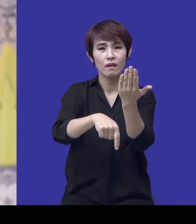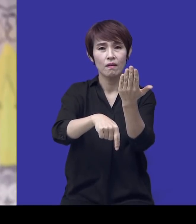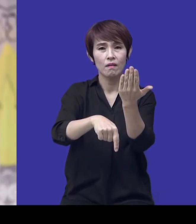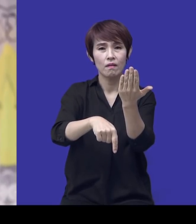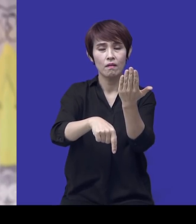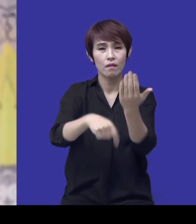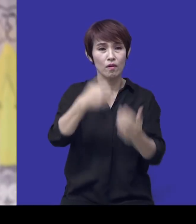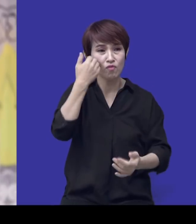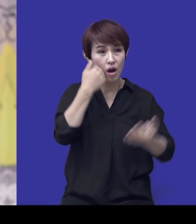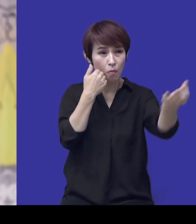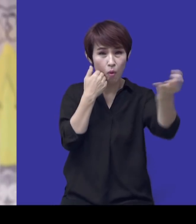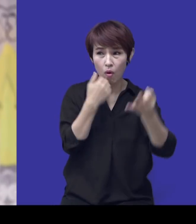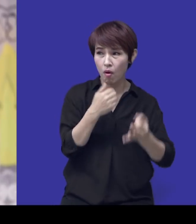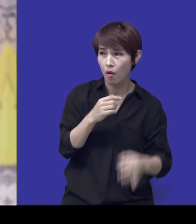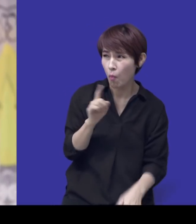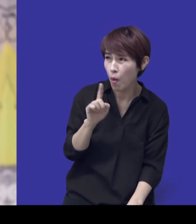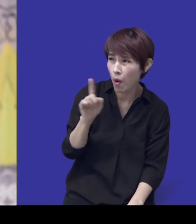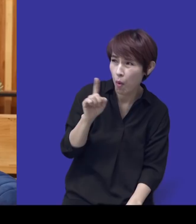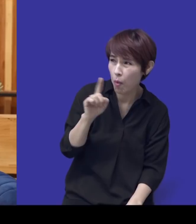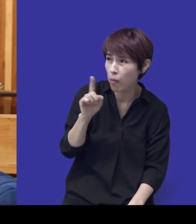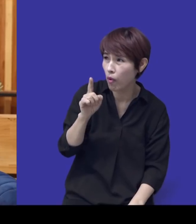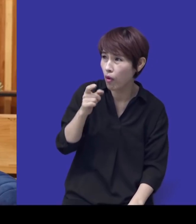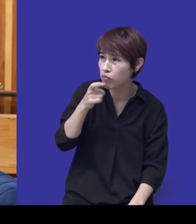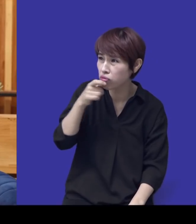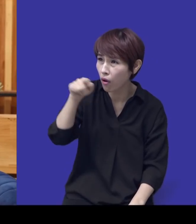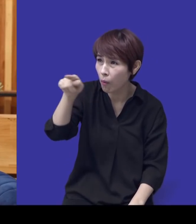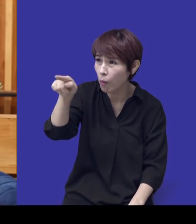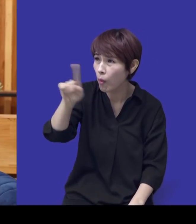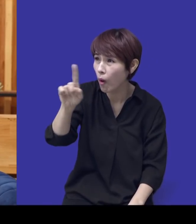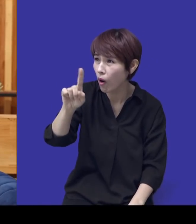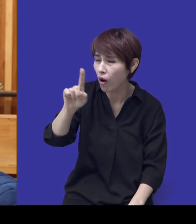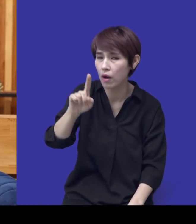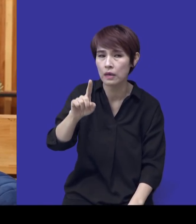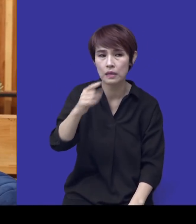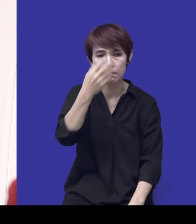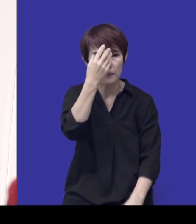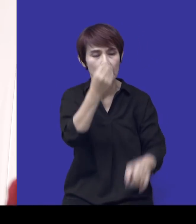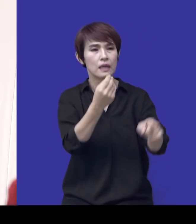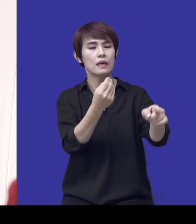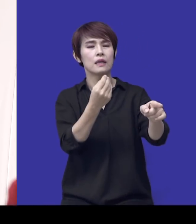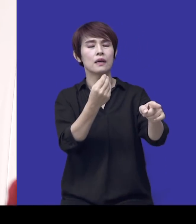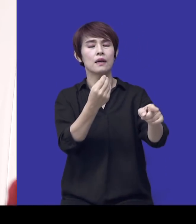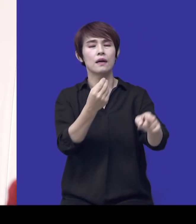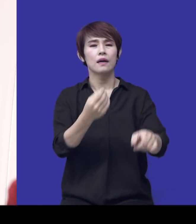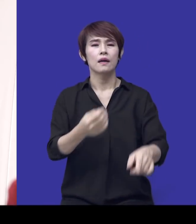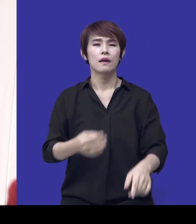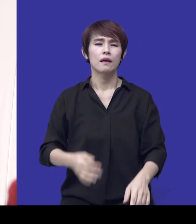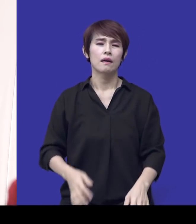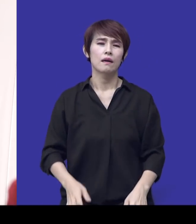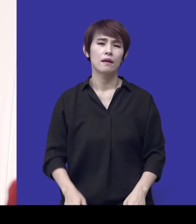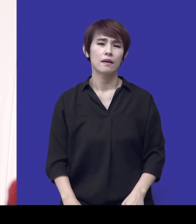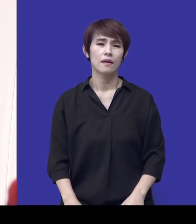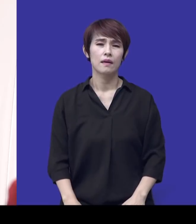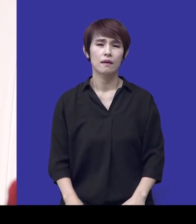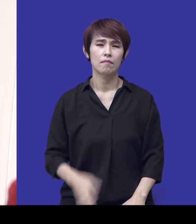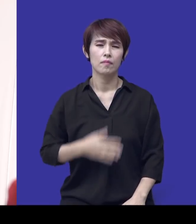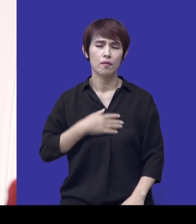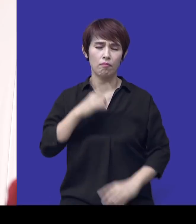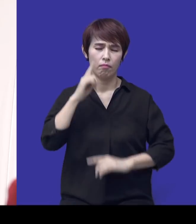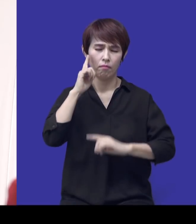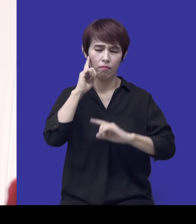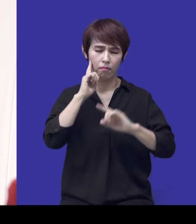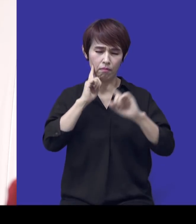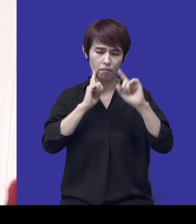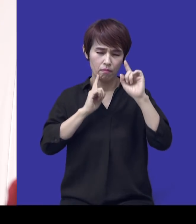아이들이 그걸 저보고 막 웅성웅성거리는 걸 제가 봤어요. 네네. 아, 그게 엄청나게 어렸을 때 상처가